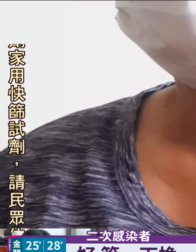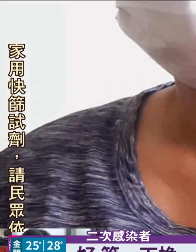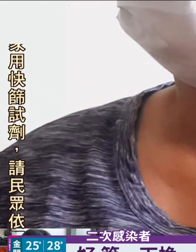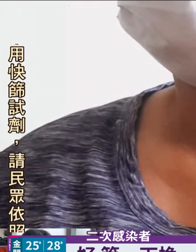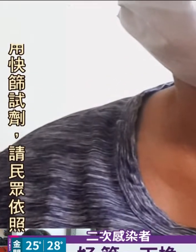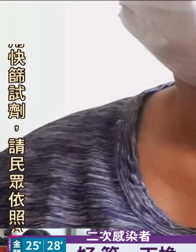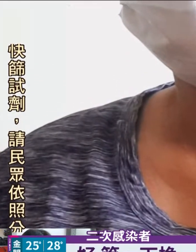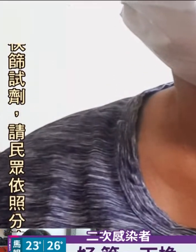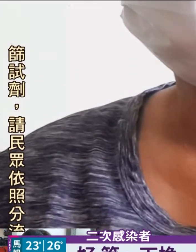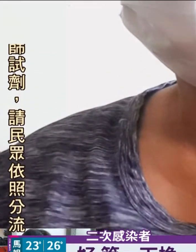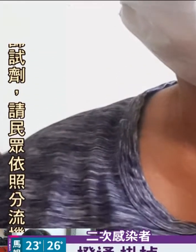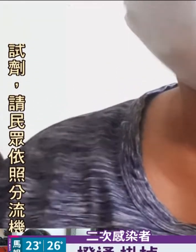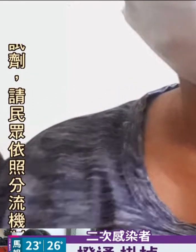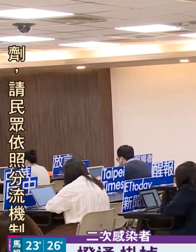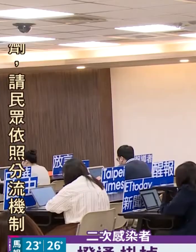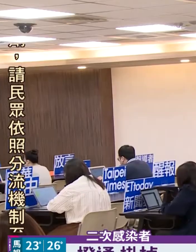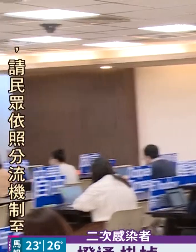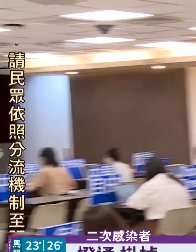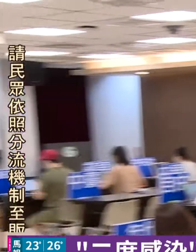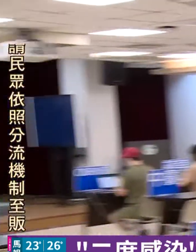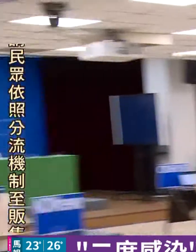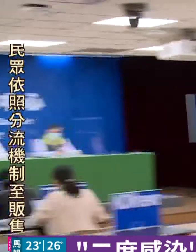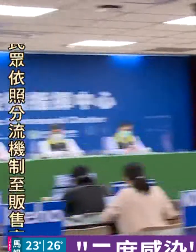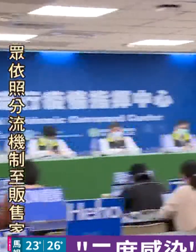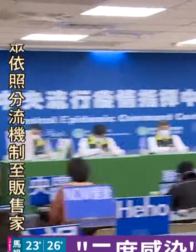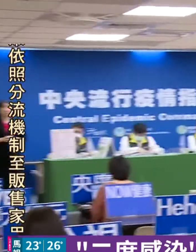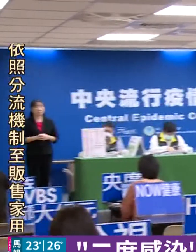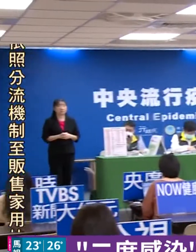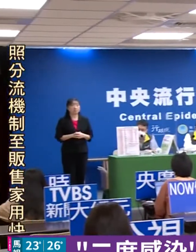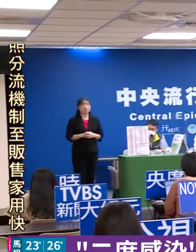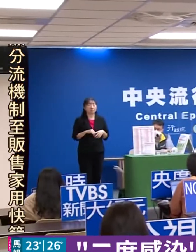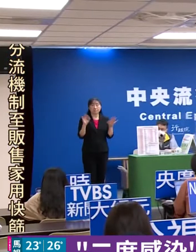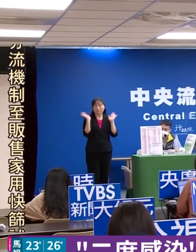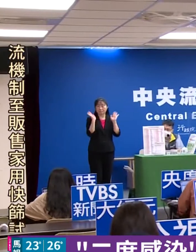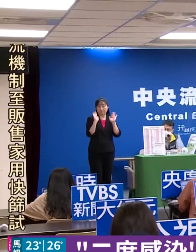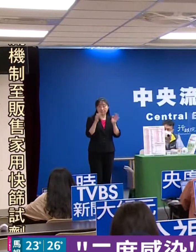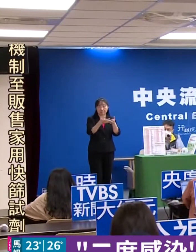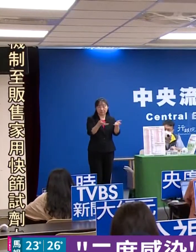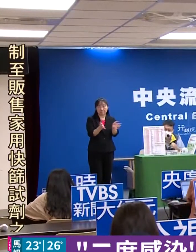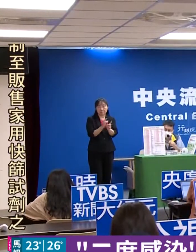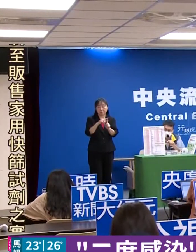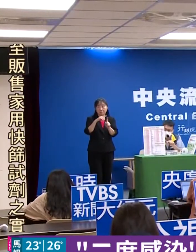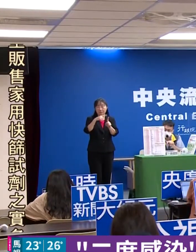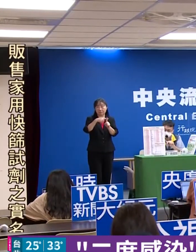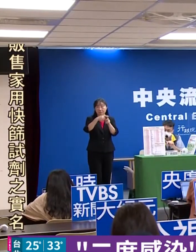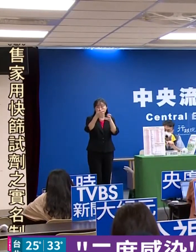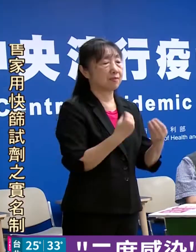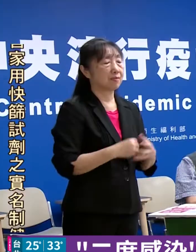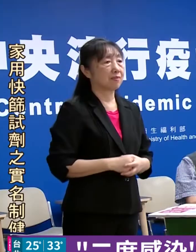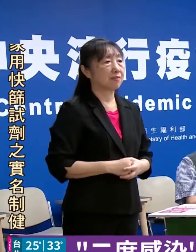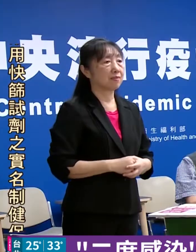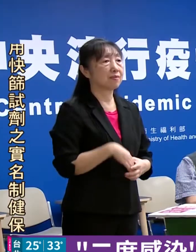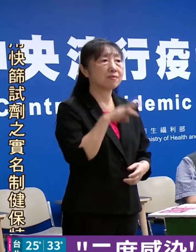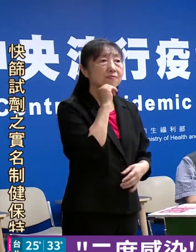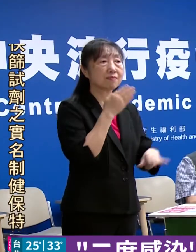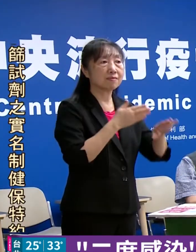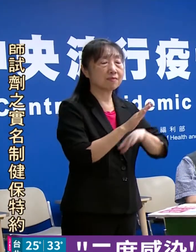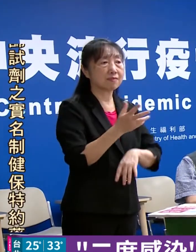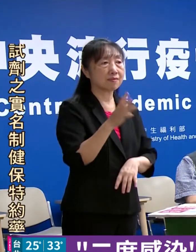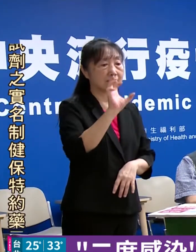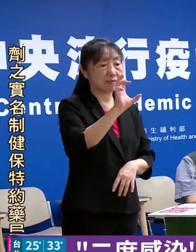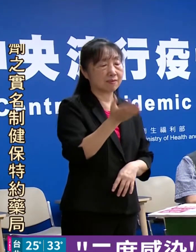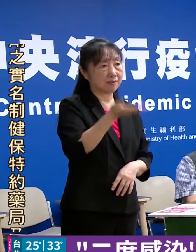等一下换一个地，再换一个单位拨通挂掉。 到底二度感染怎么定义？指挥中心16号下午召开专家会议讨论，专家初